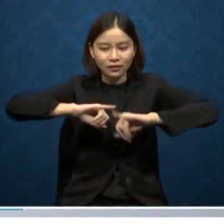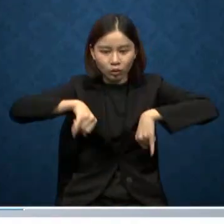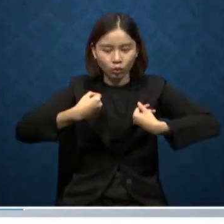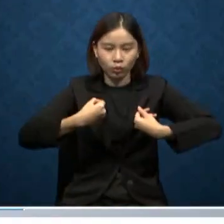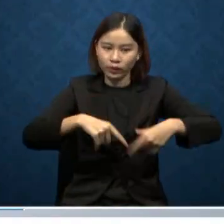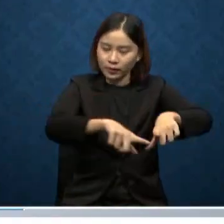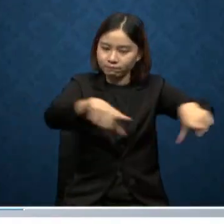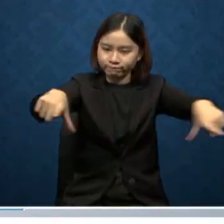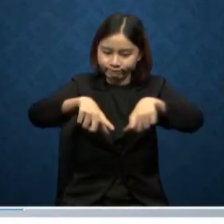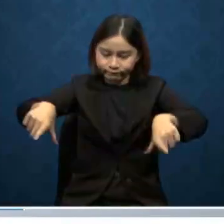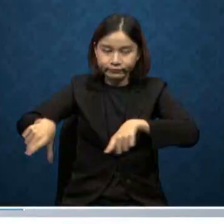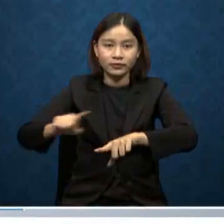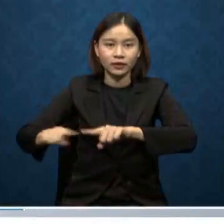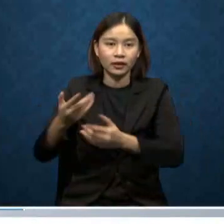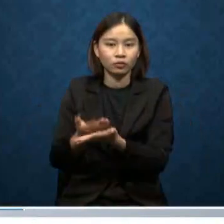นจำนวนมากนะครั